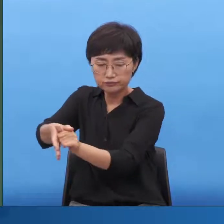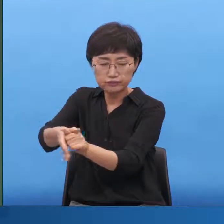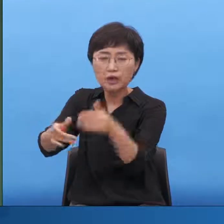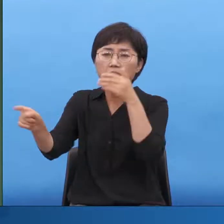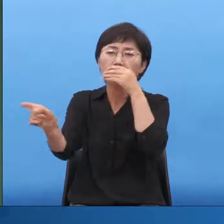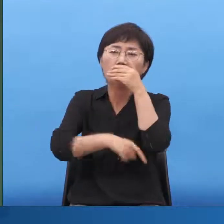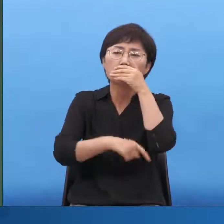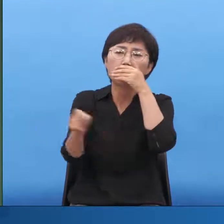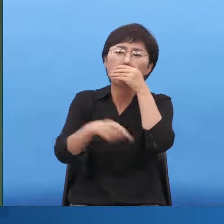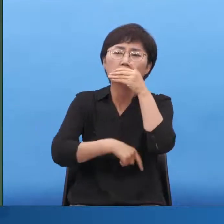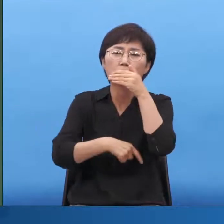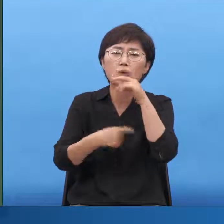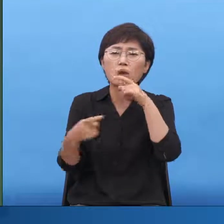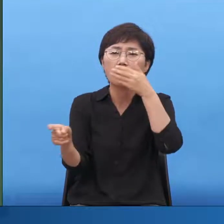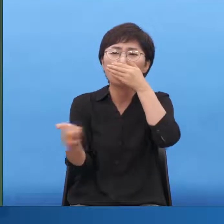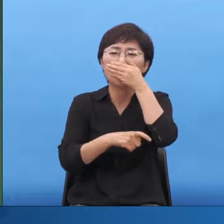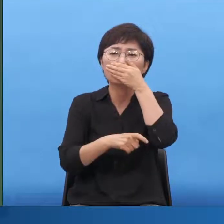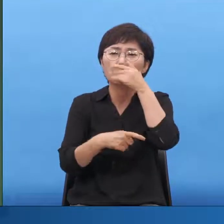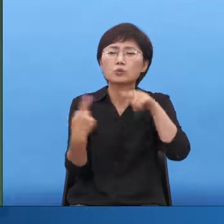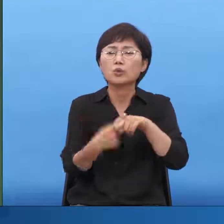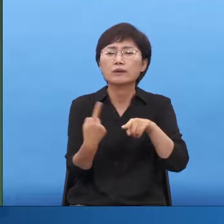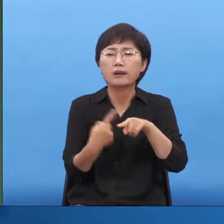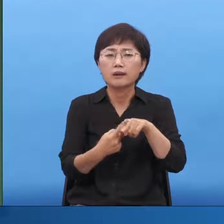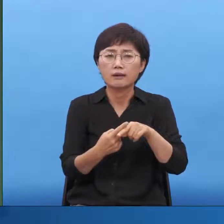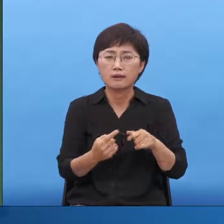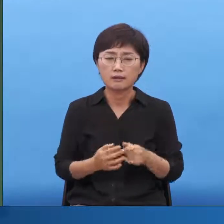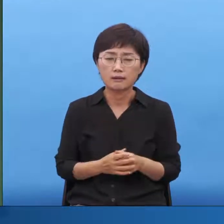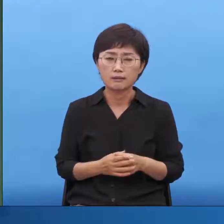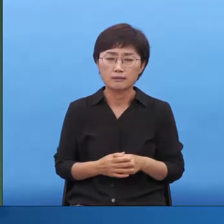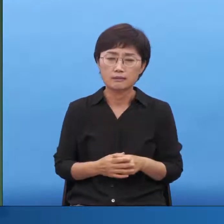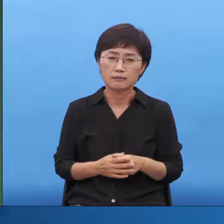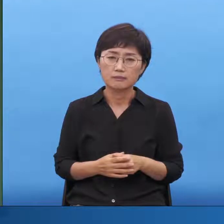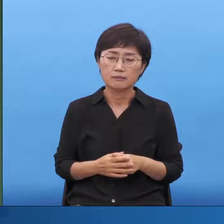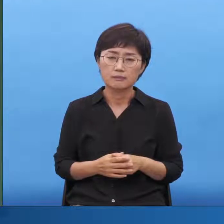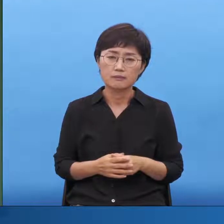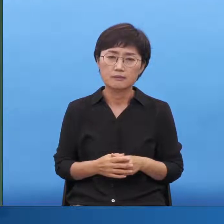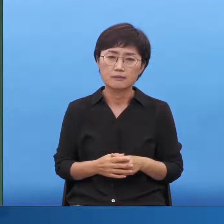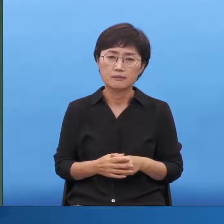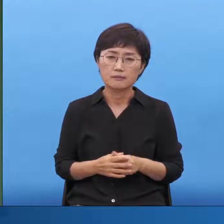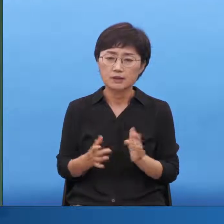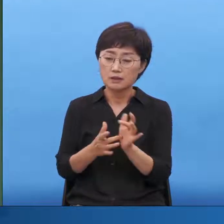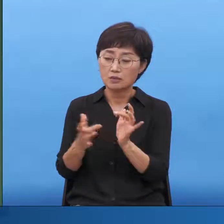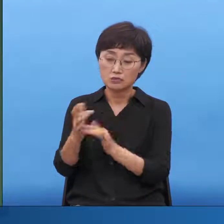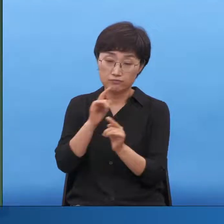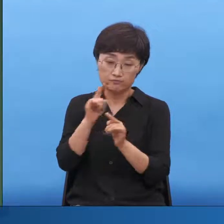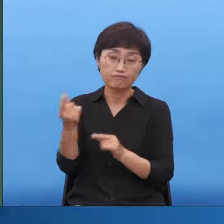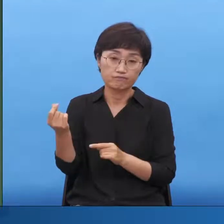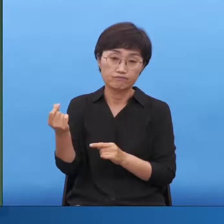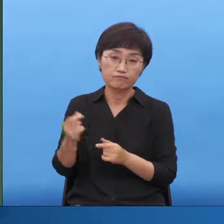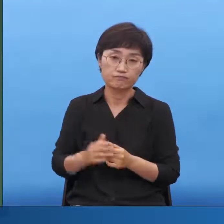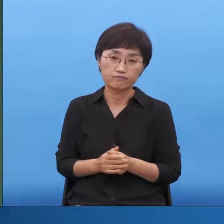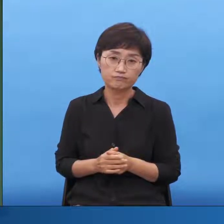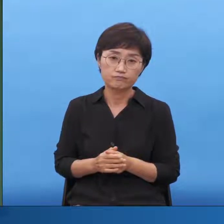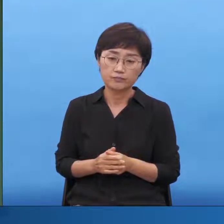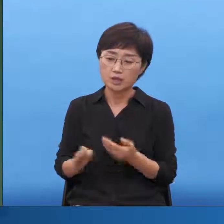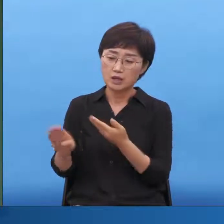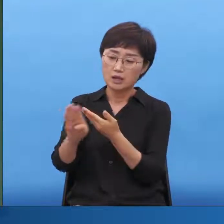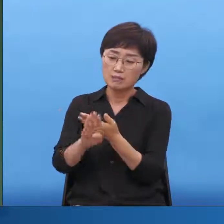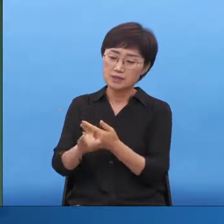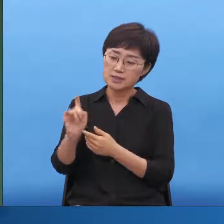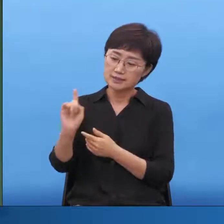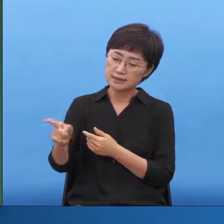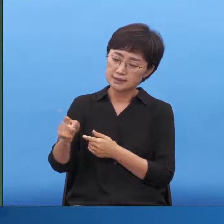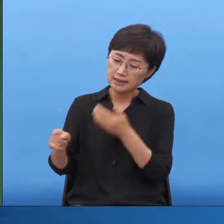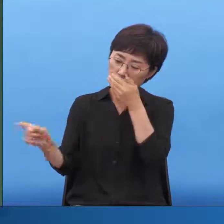是要杀害你们和你们后代的强盗 교회가 강도가 되면 안 되잖아요 教会不应该成为强盗的 예수님 그랬더라고요 바리새인 뭐죠 강도 같은